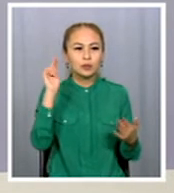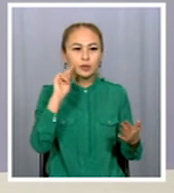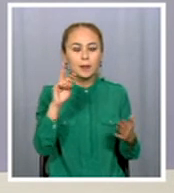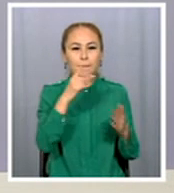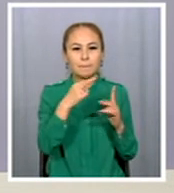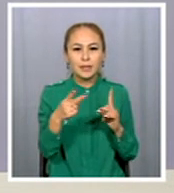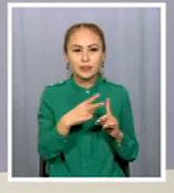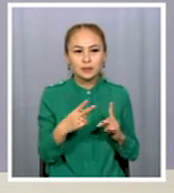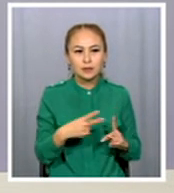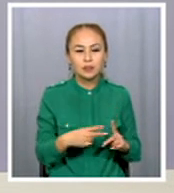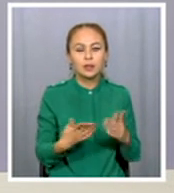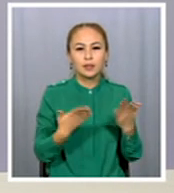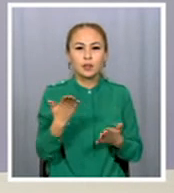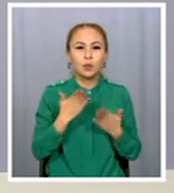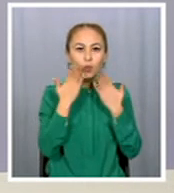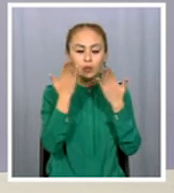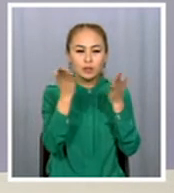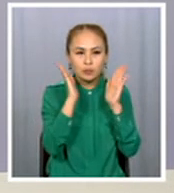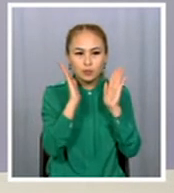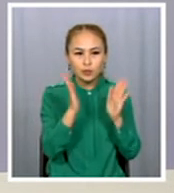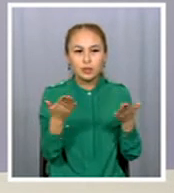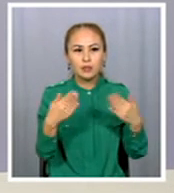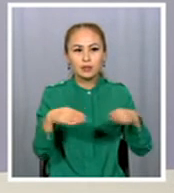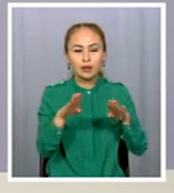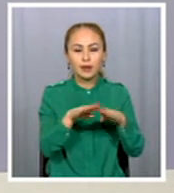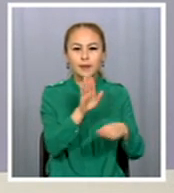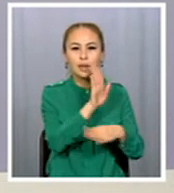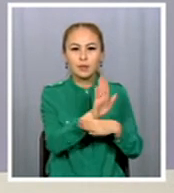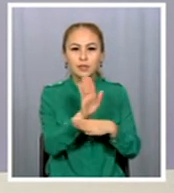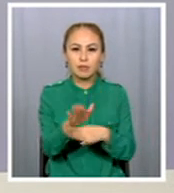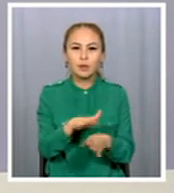мәтінді оқысаңыздар, енді тапсырма